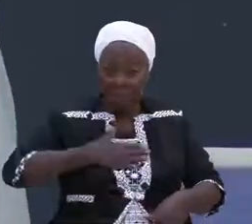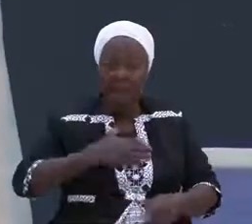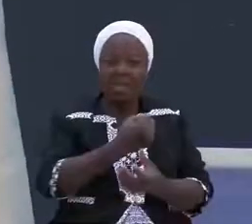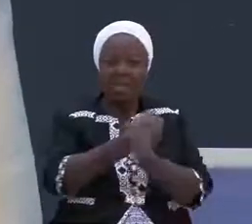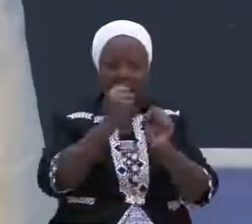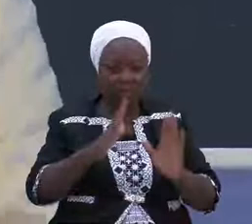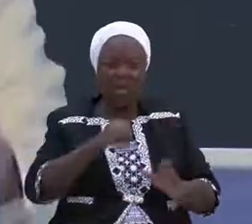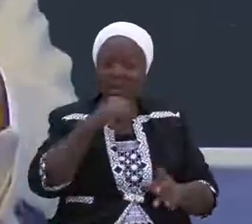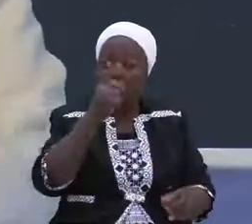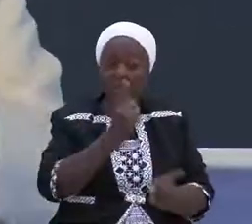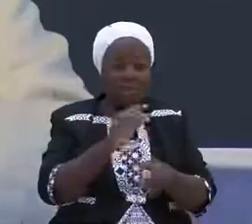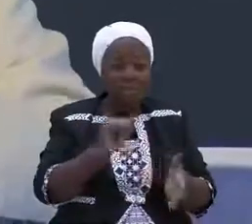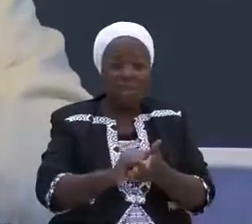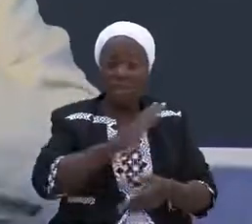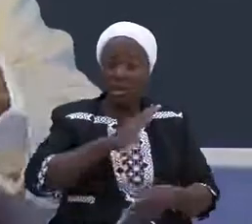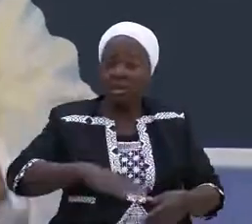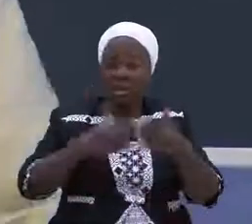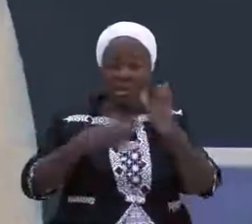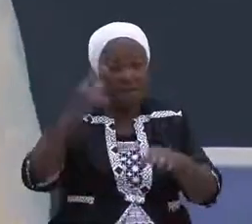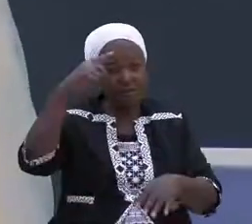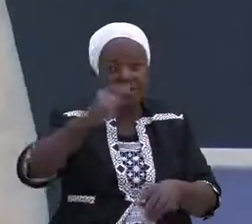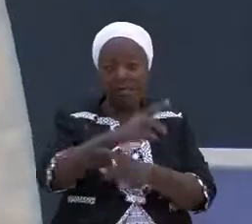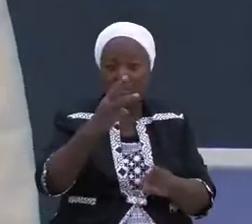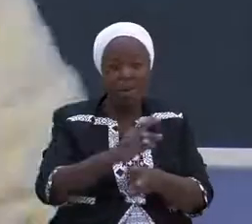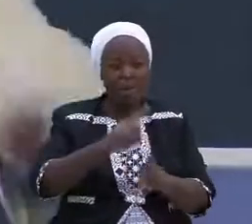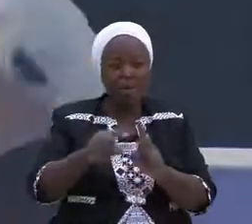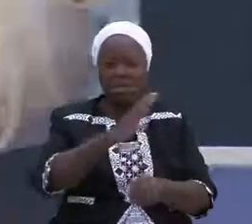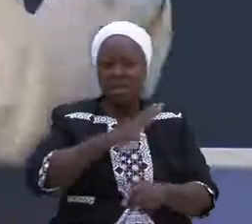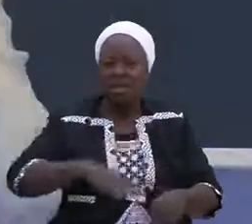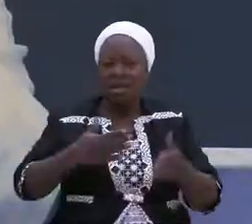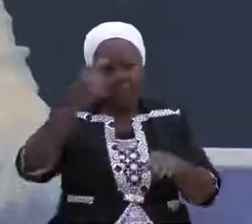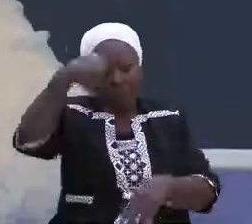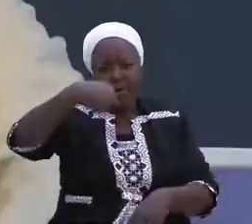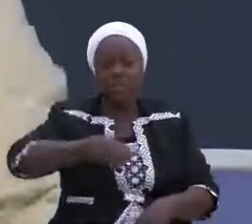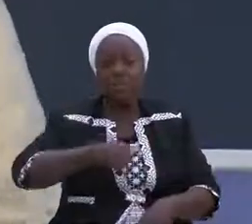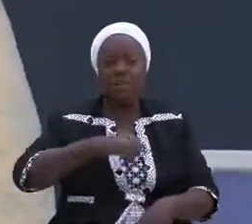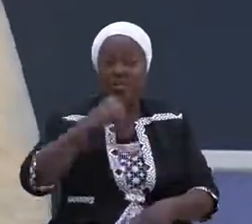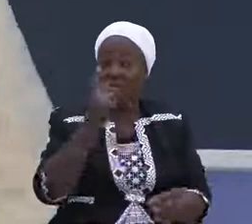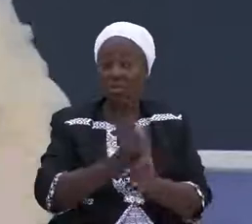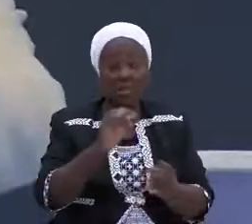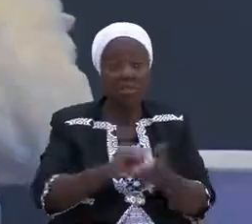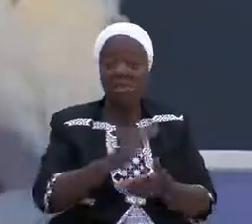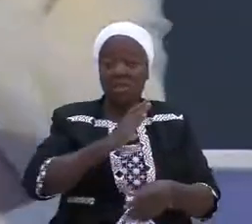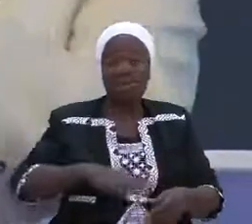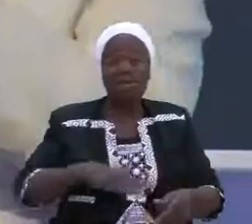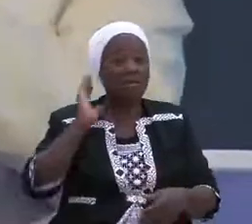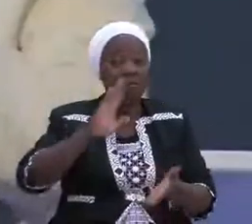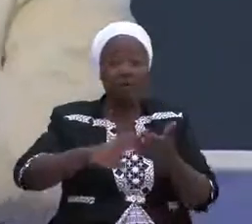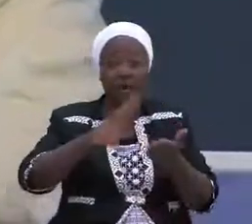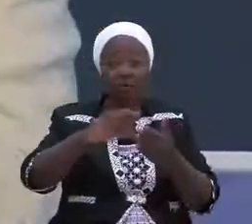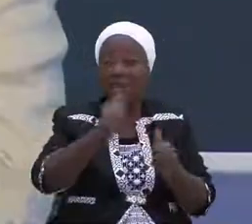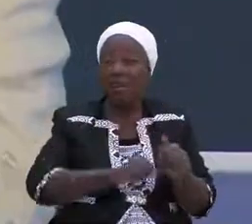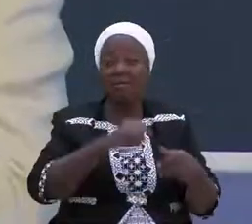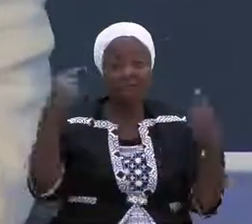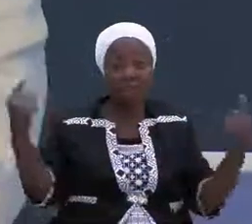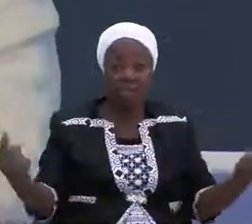mort pour le monde, Christ est mort pour moi. Non seulement que Christ va pardonner tout